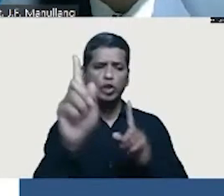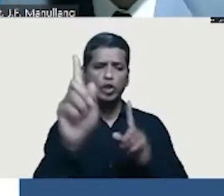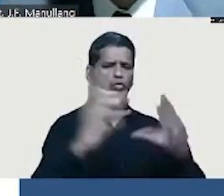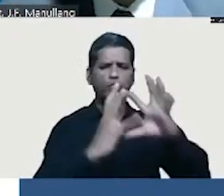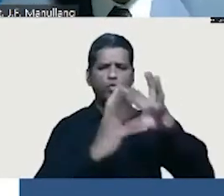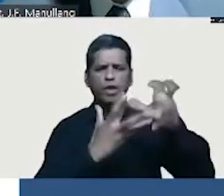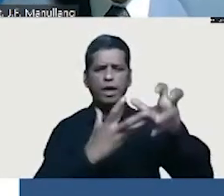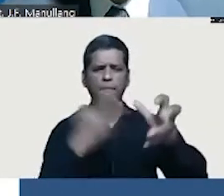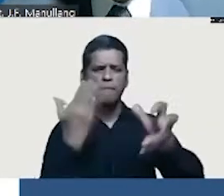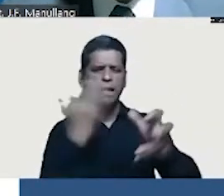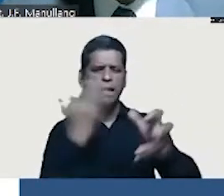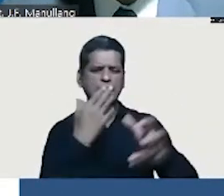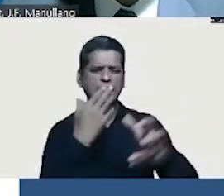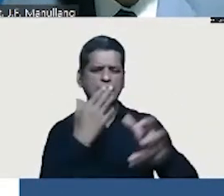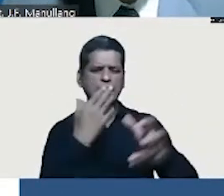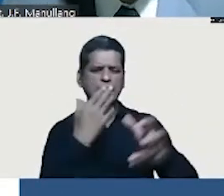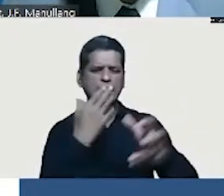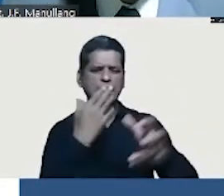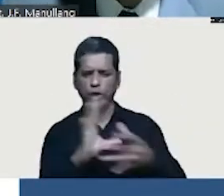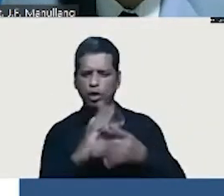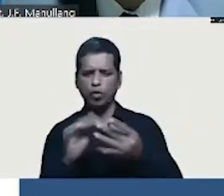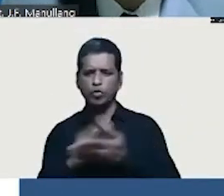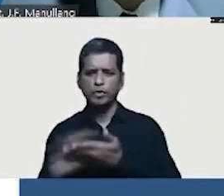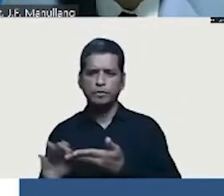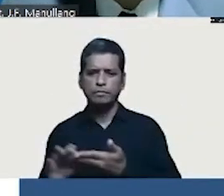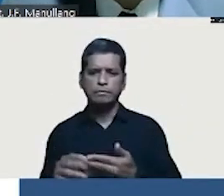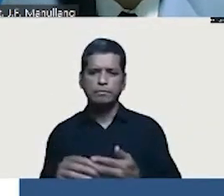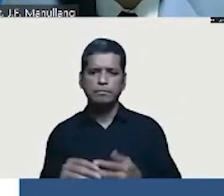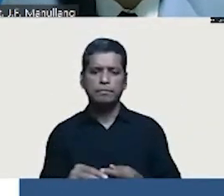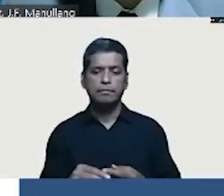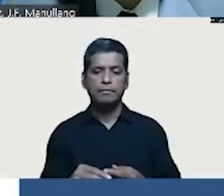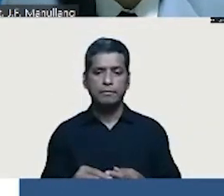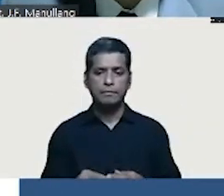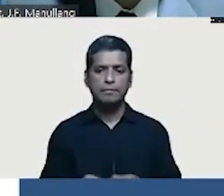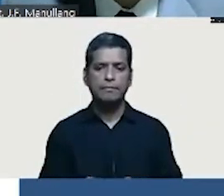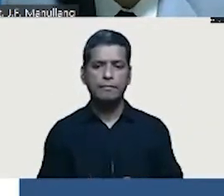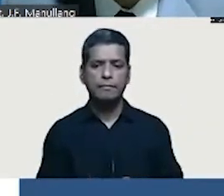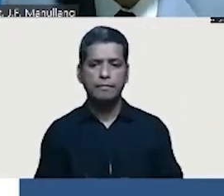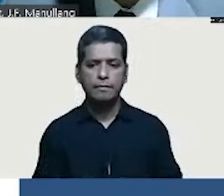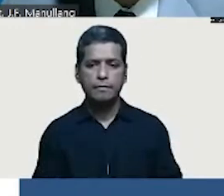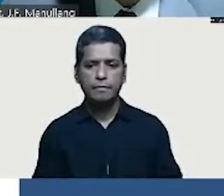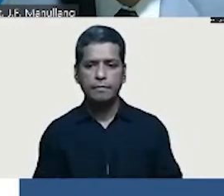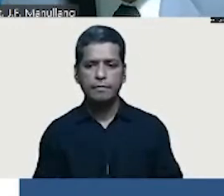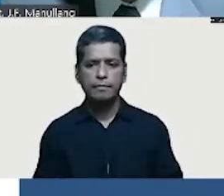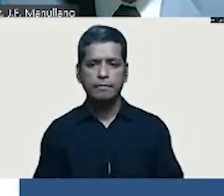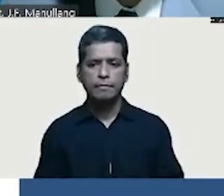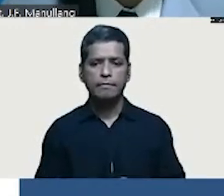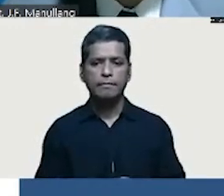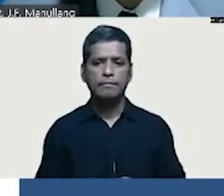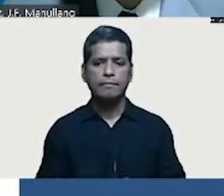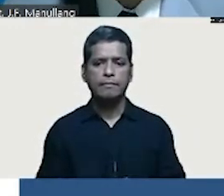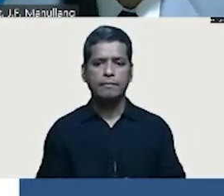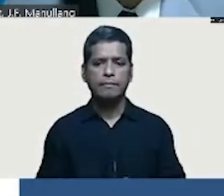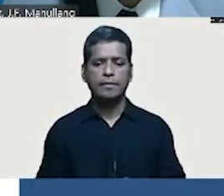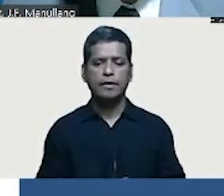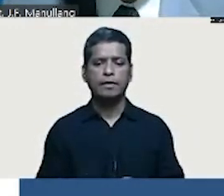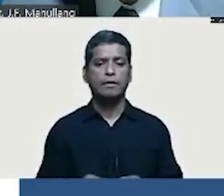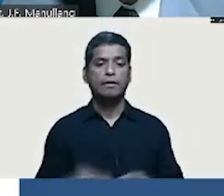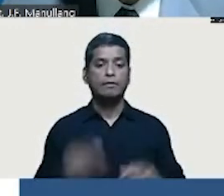walaupun pada zaman Yohanes ini Indonesia belum ada tetapi dalam arti Global